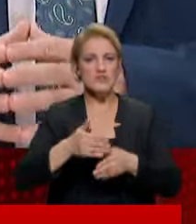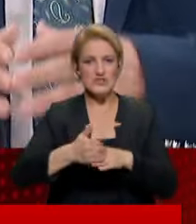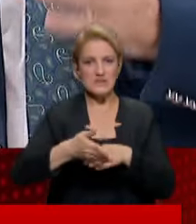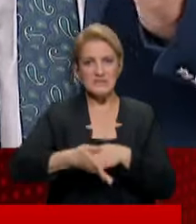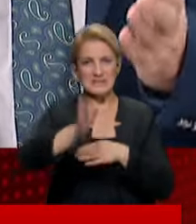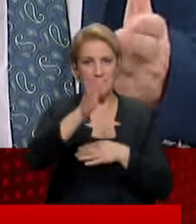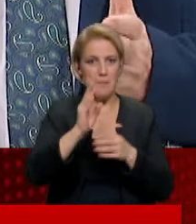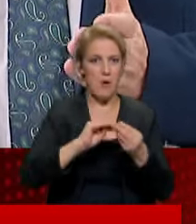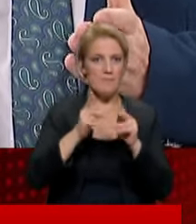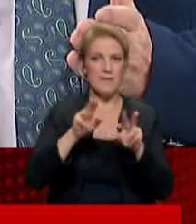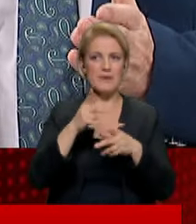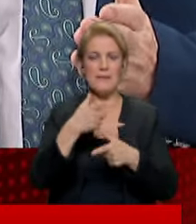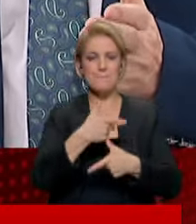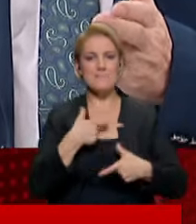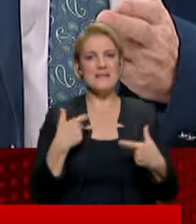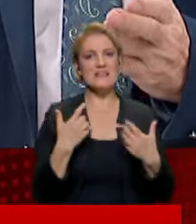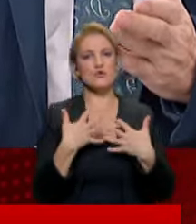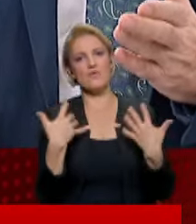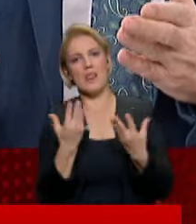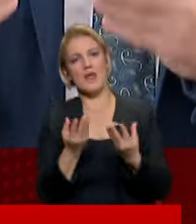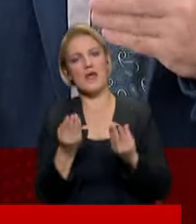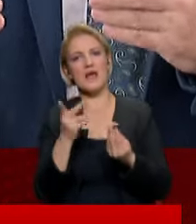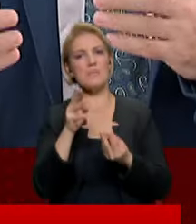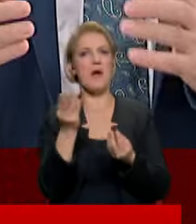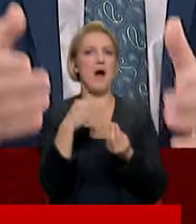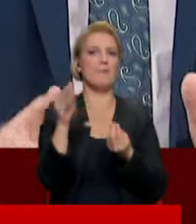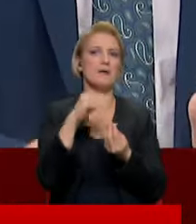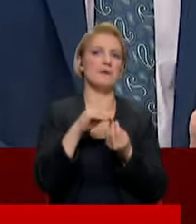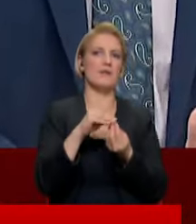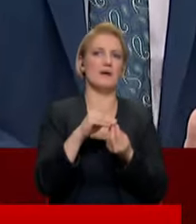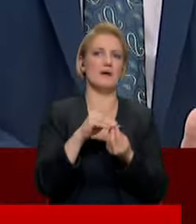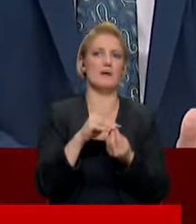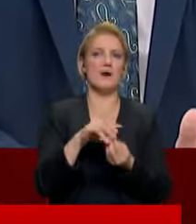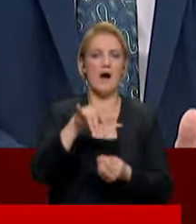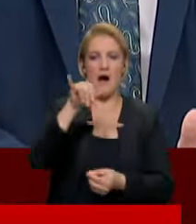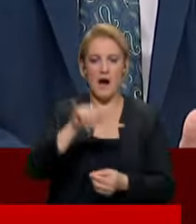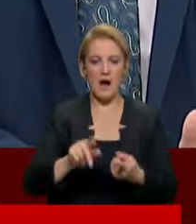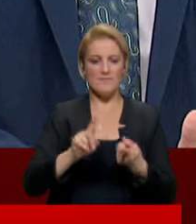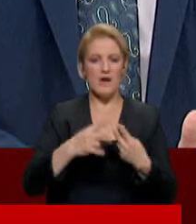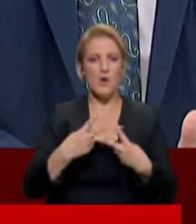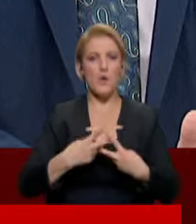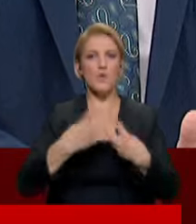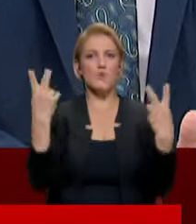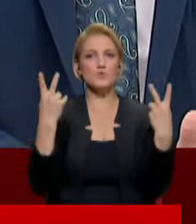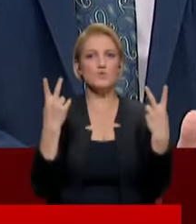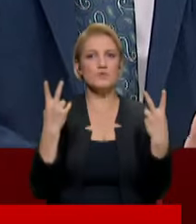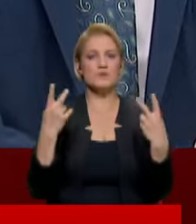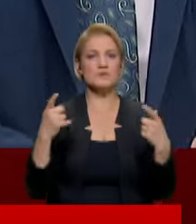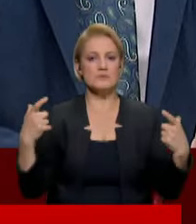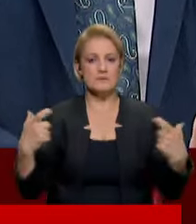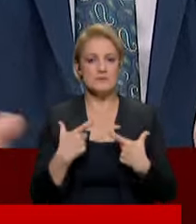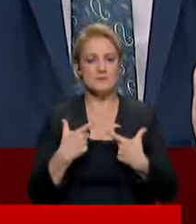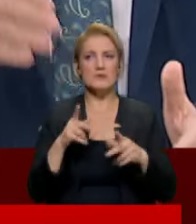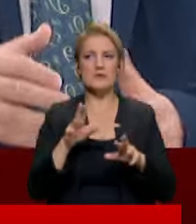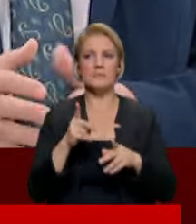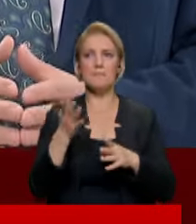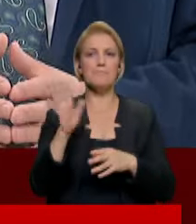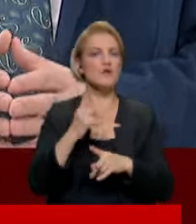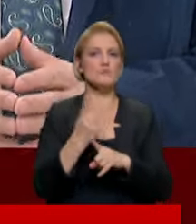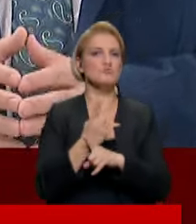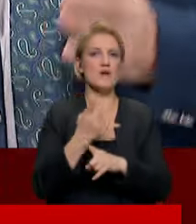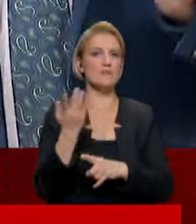böyle Milli Güvenlik gibi abartmalar Eee hep hak ve özgürlükleri sınırlamaya yol açar başka bir